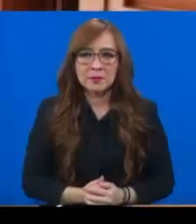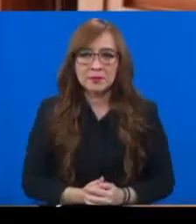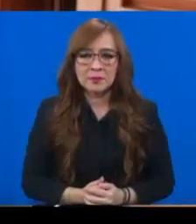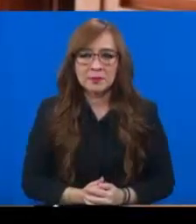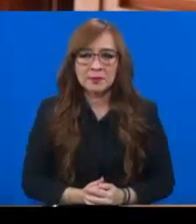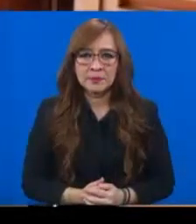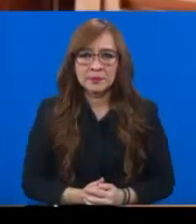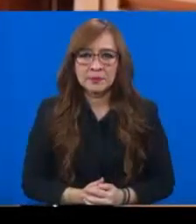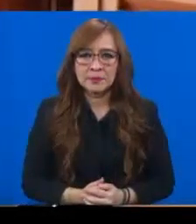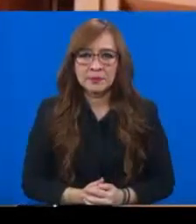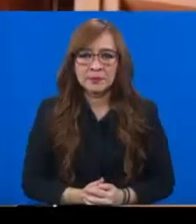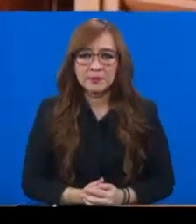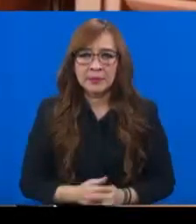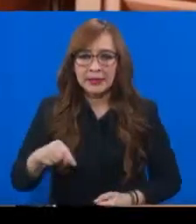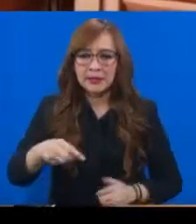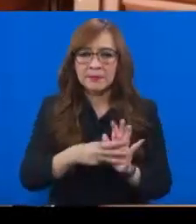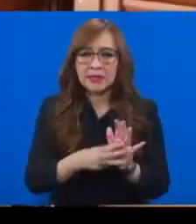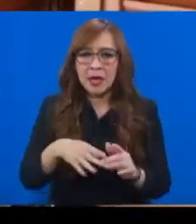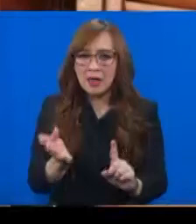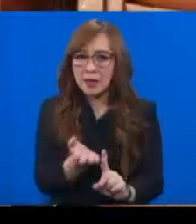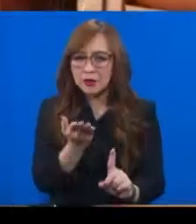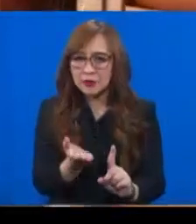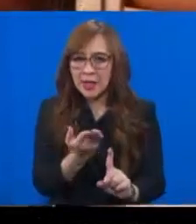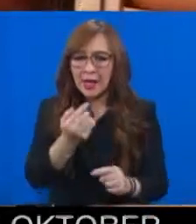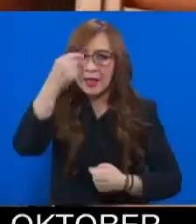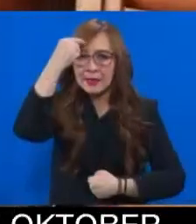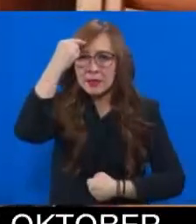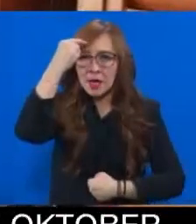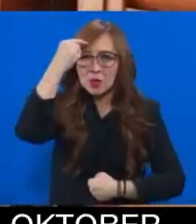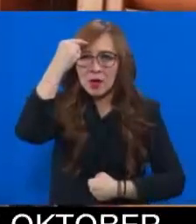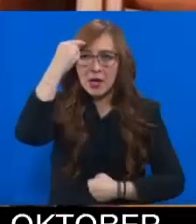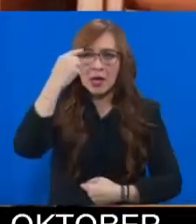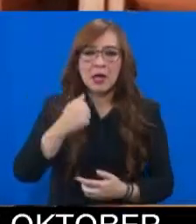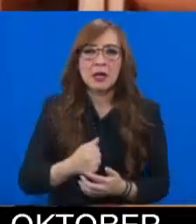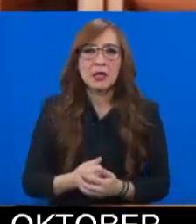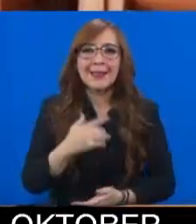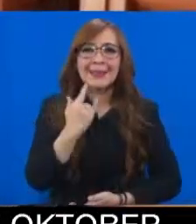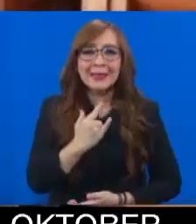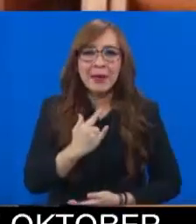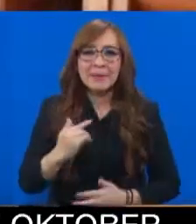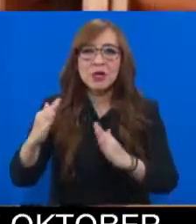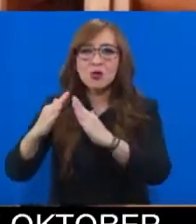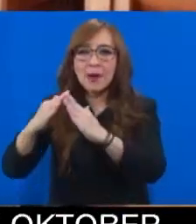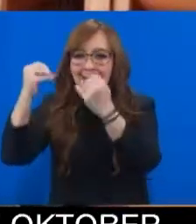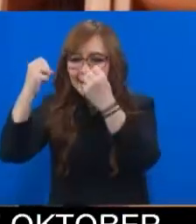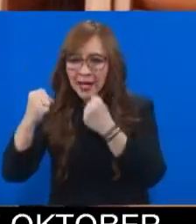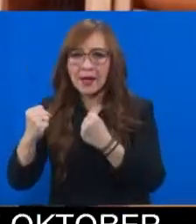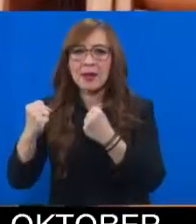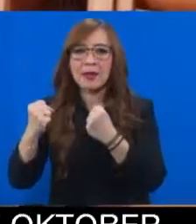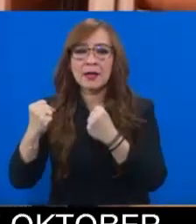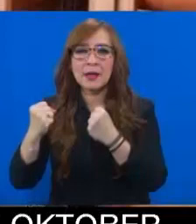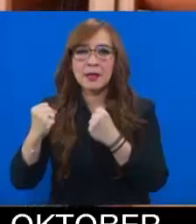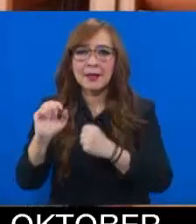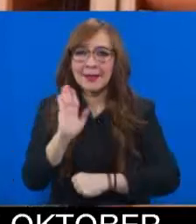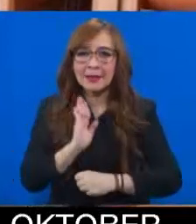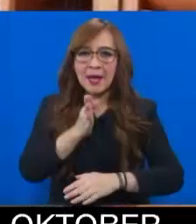karena kesusilaan. Oh gitu. Berarti terdakwa di mana, Pak, posisinya? Terdakwa tetap di rutan. Oh gitu, gunakan